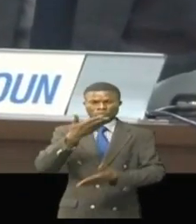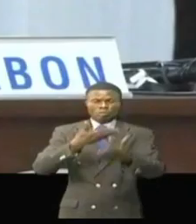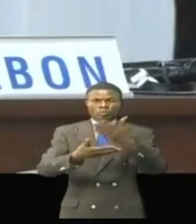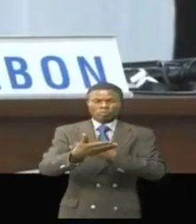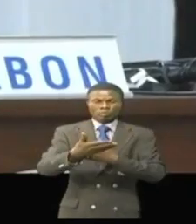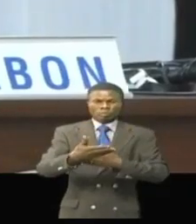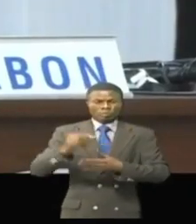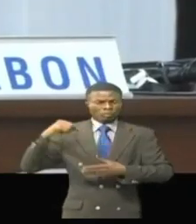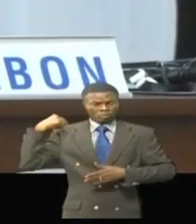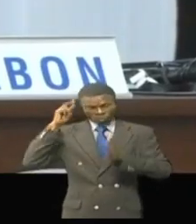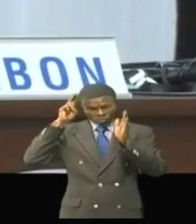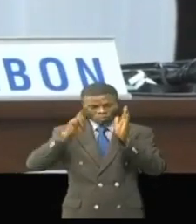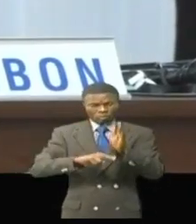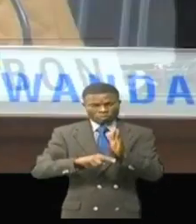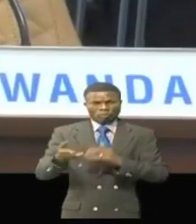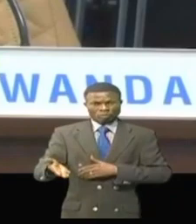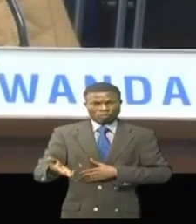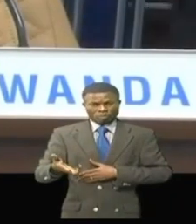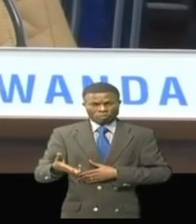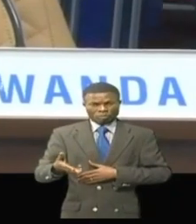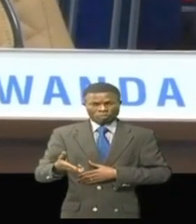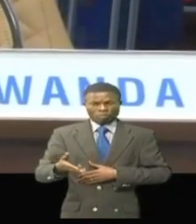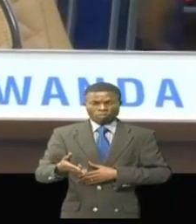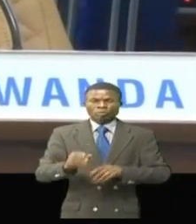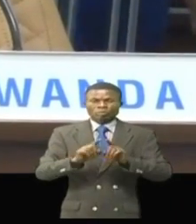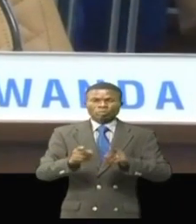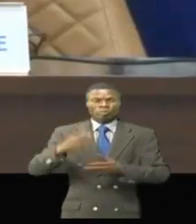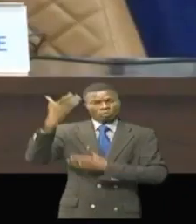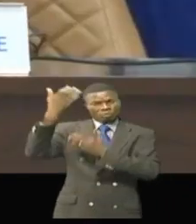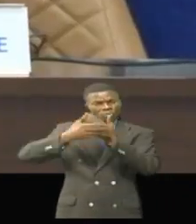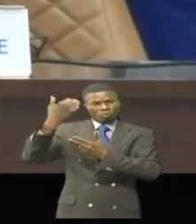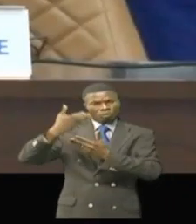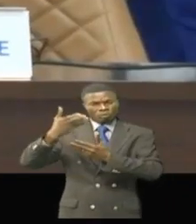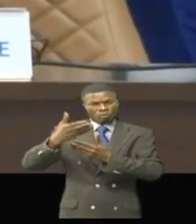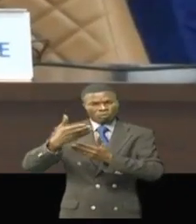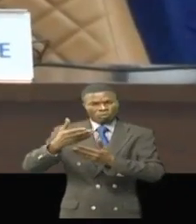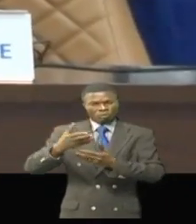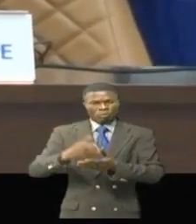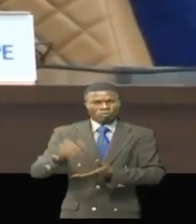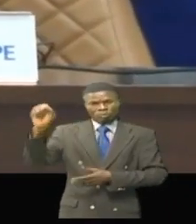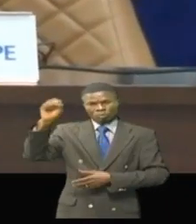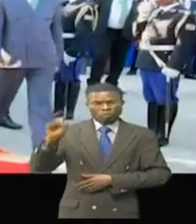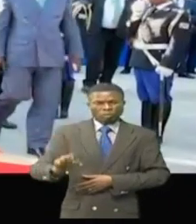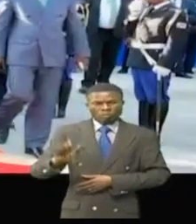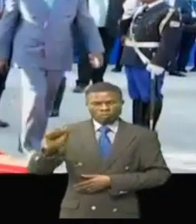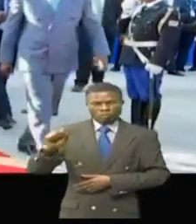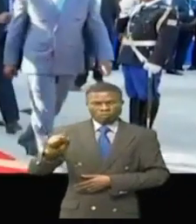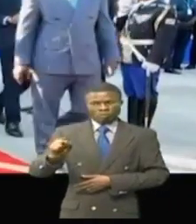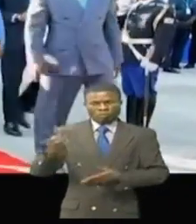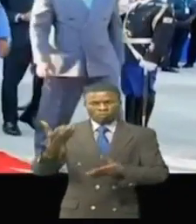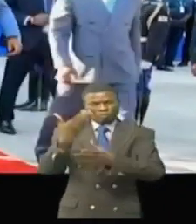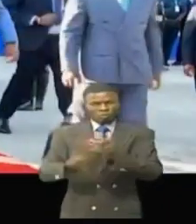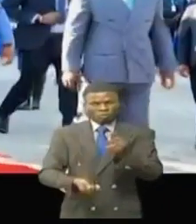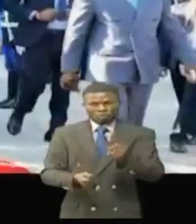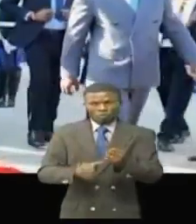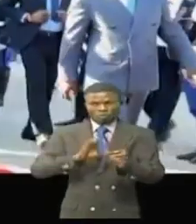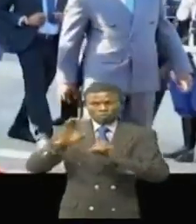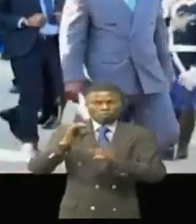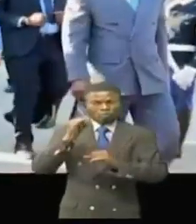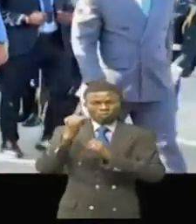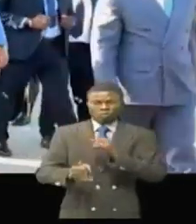leurs gouvernements respectifs, excepté le Rwanda et le Sao Tomé Principe, qui, selon le communiqué